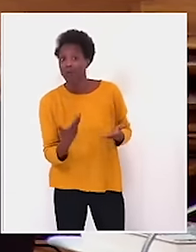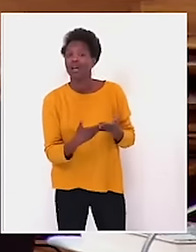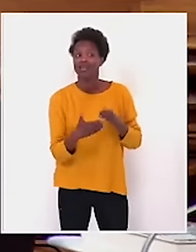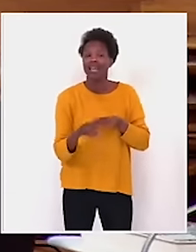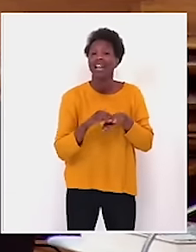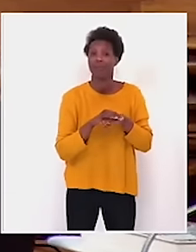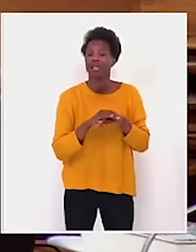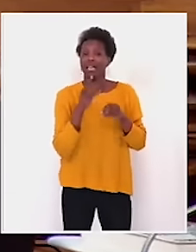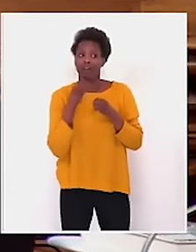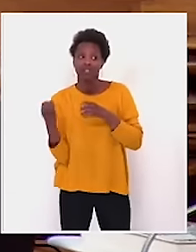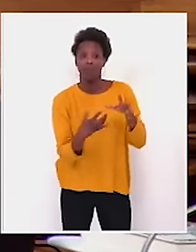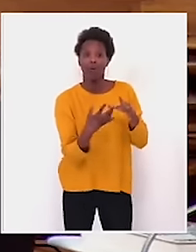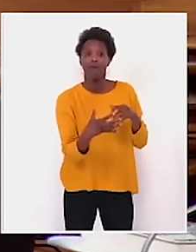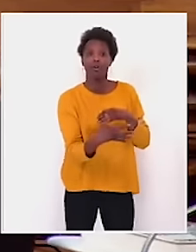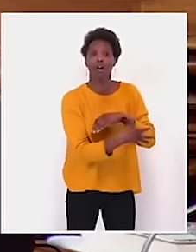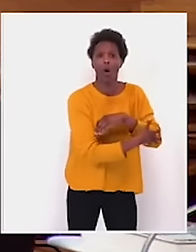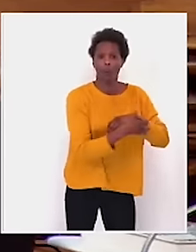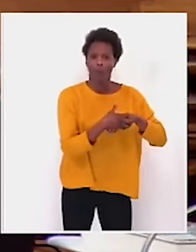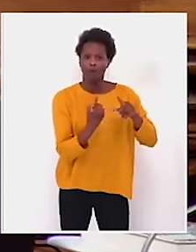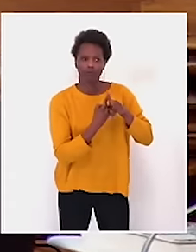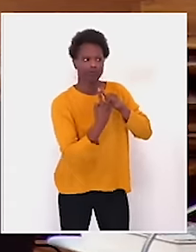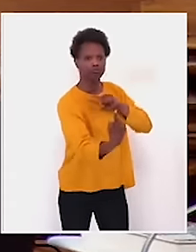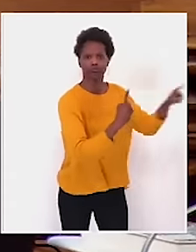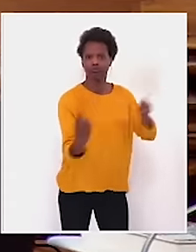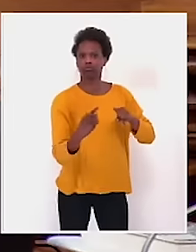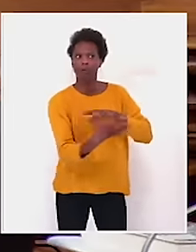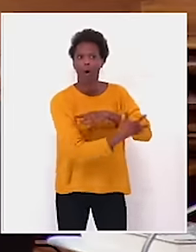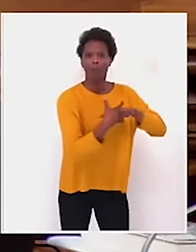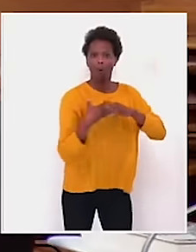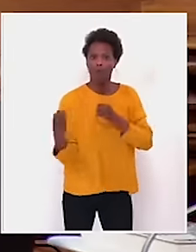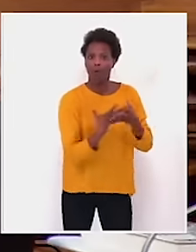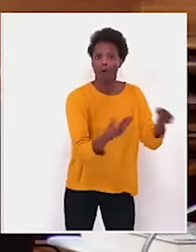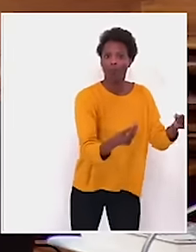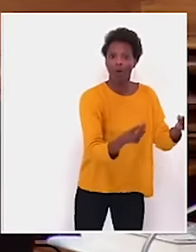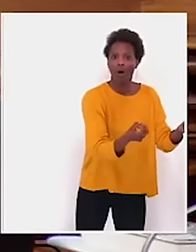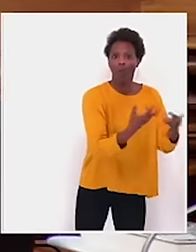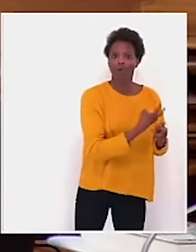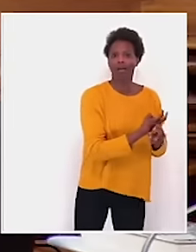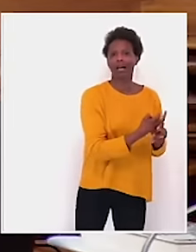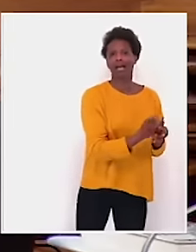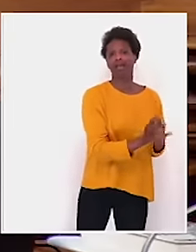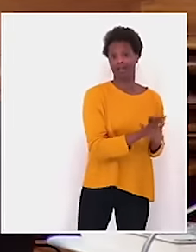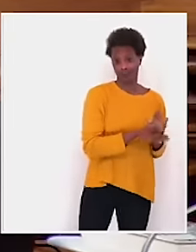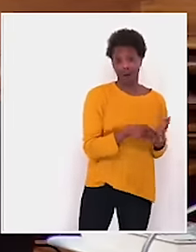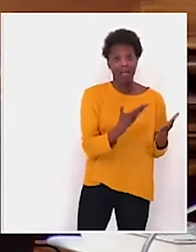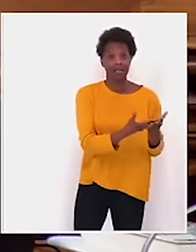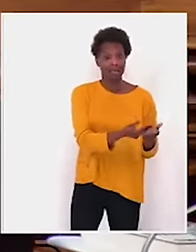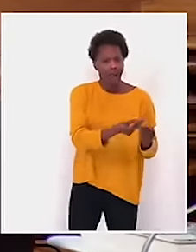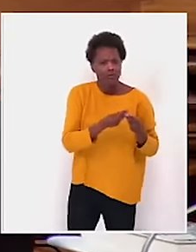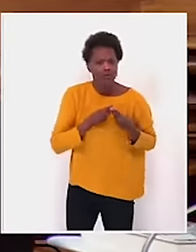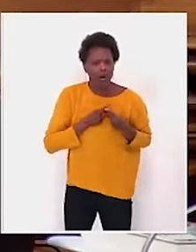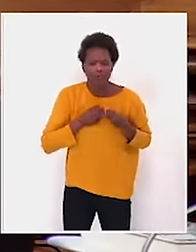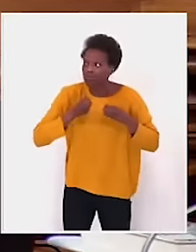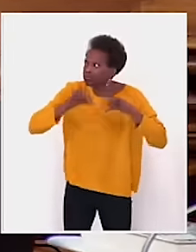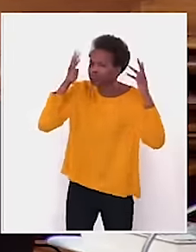en éparpillant, en dispersant les pauvres, en les oubliant, en les effaçant. Eh bien, c'est moins dangereux. Et c'est là où c'est dingue, c'est que ça relève vraiment